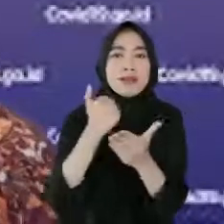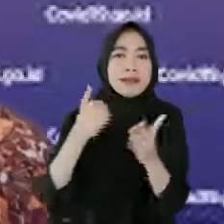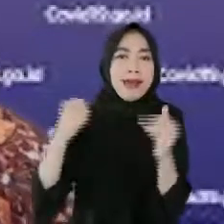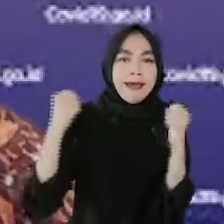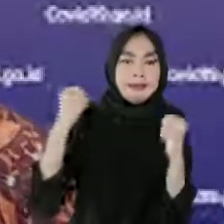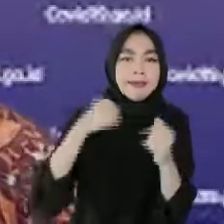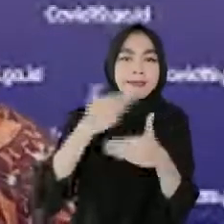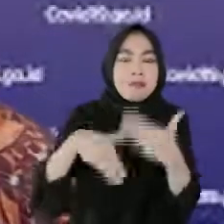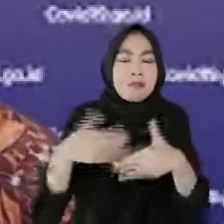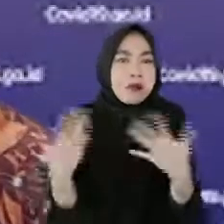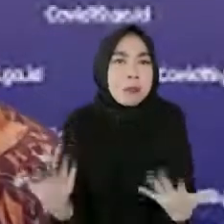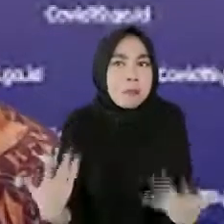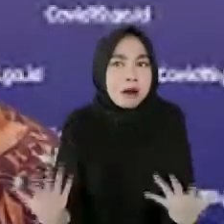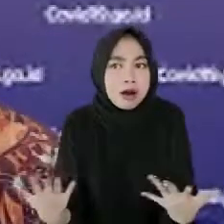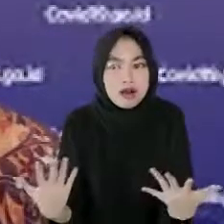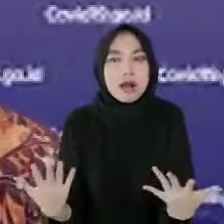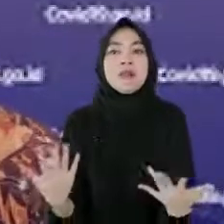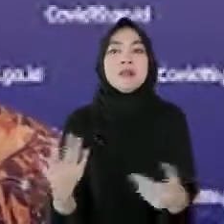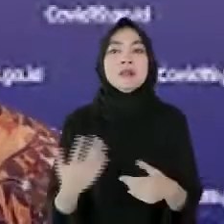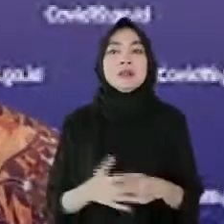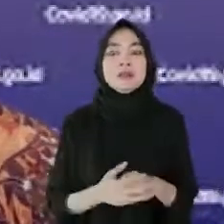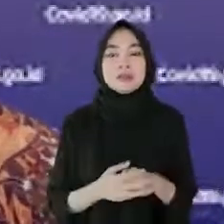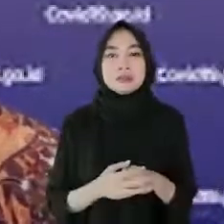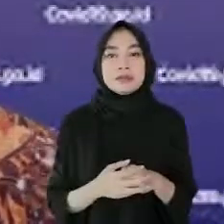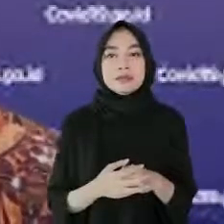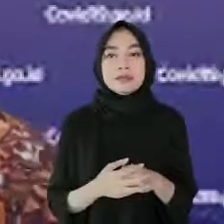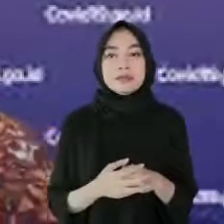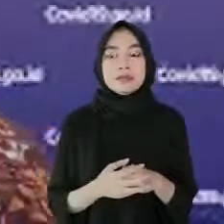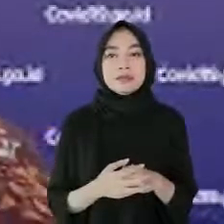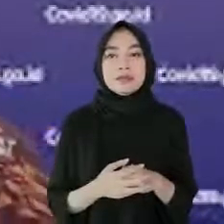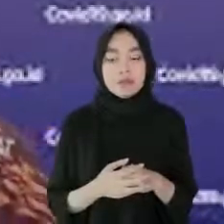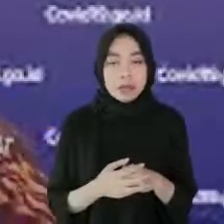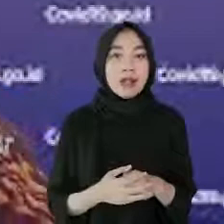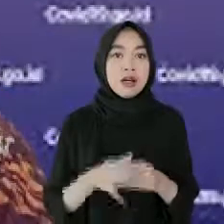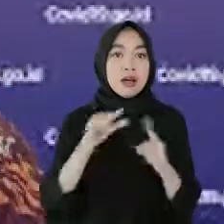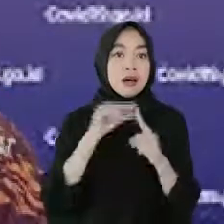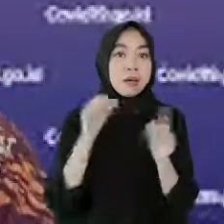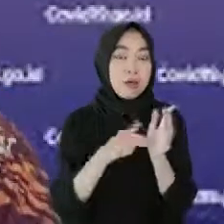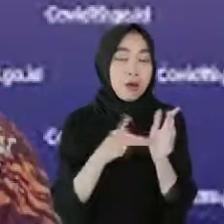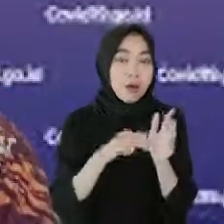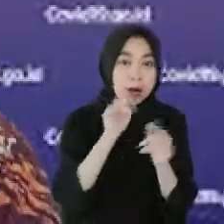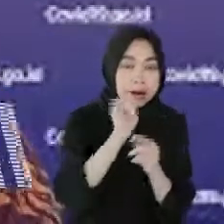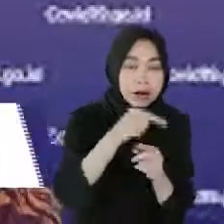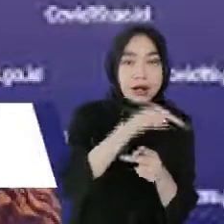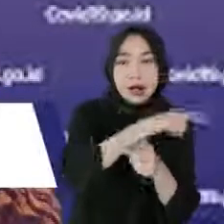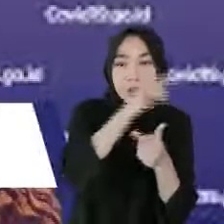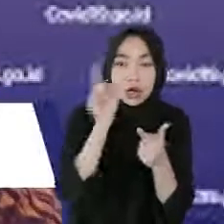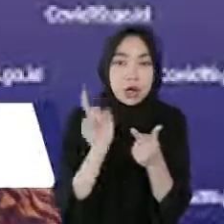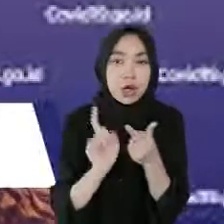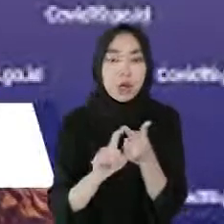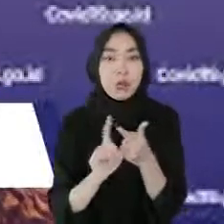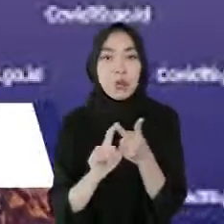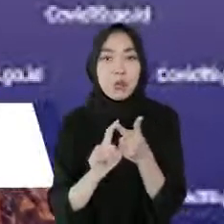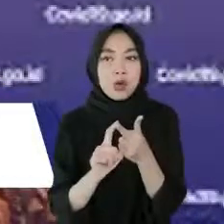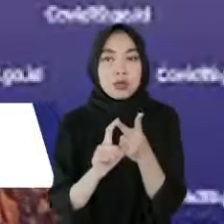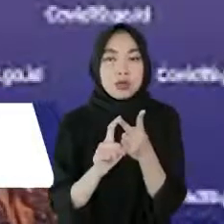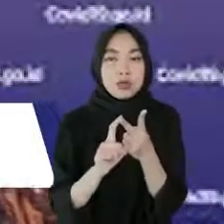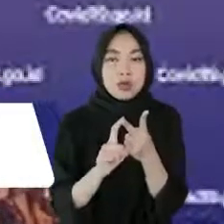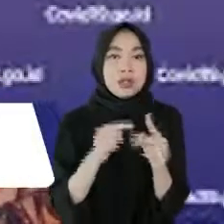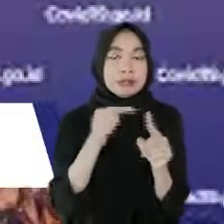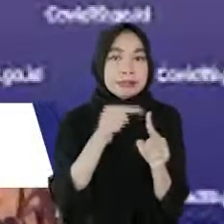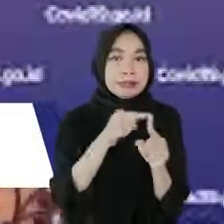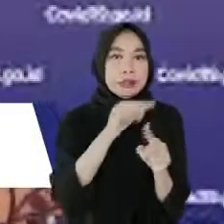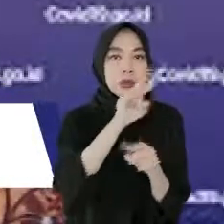Papua dan juga ada well beberapa waktu yang akan datang seperti kita ketahui selain iPhone di